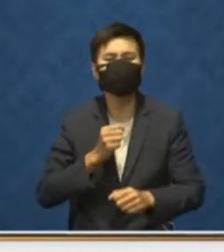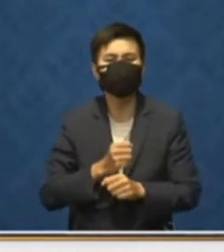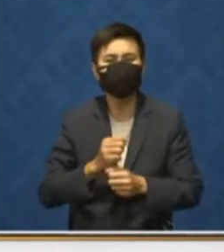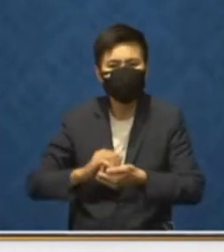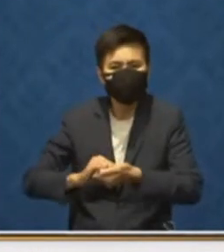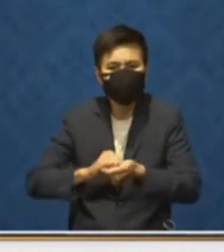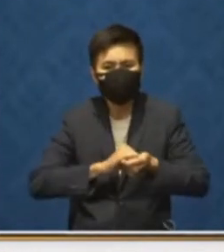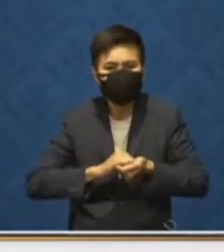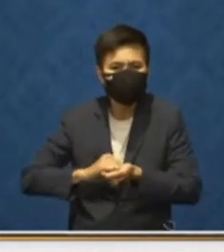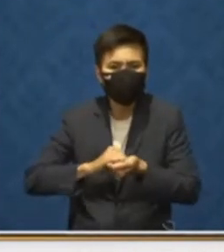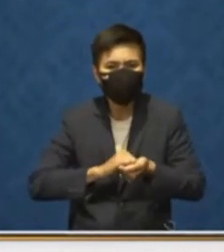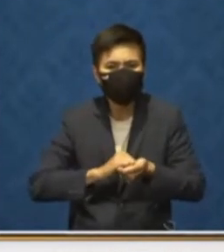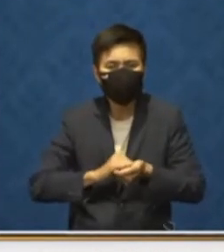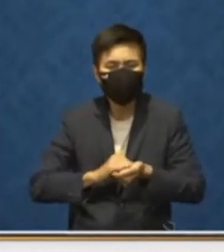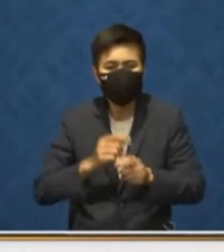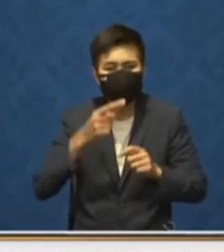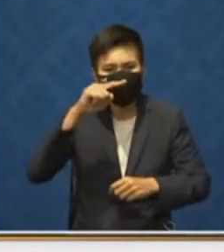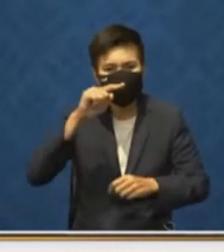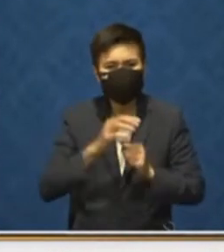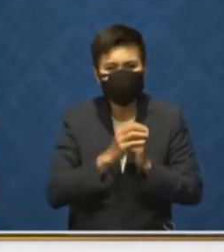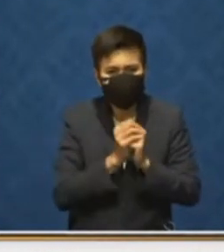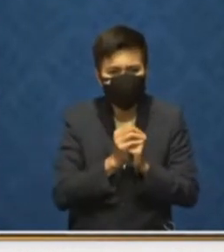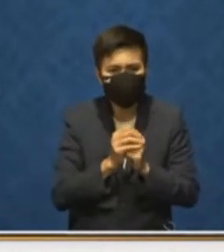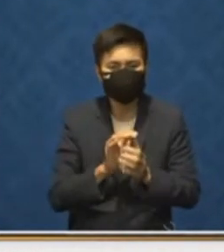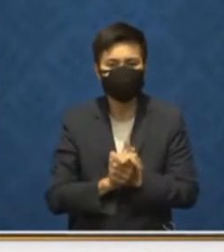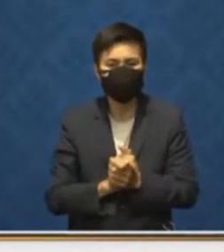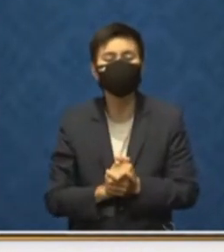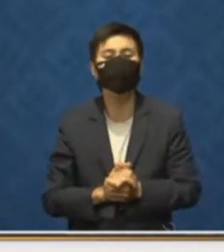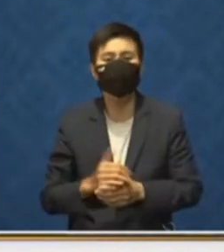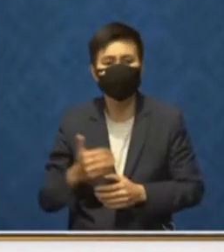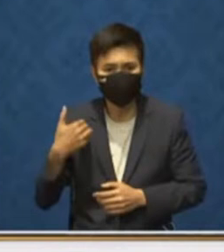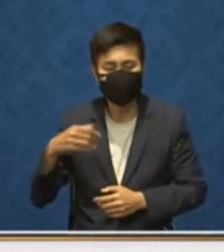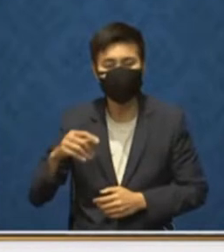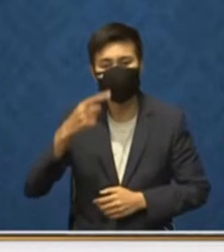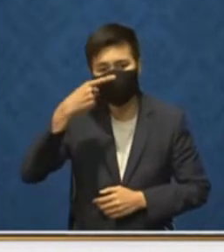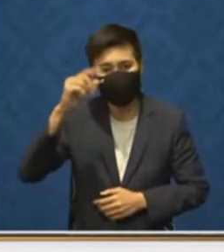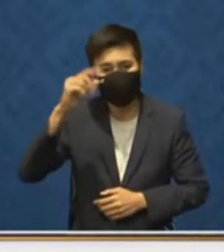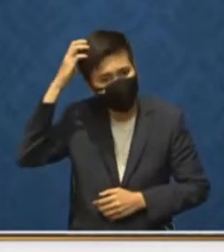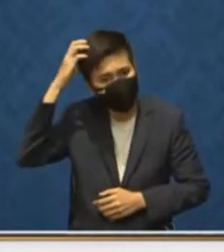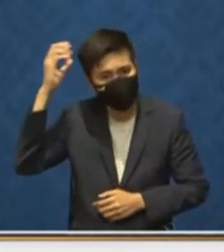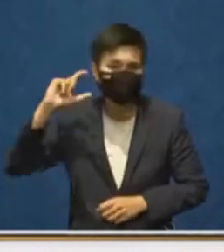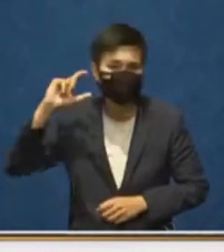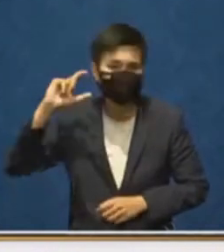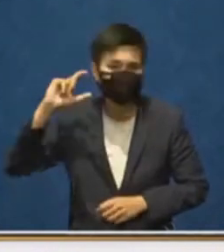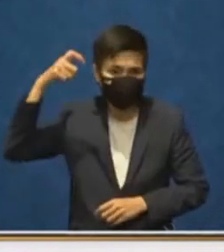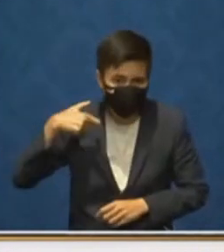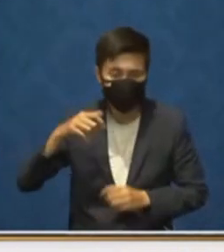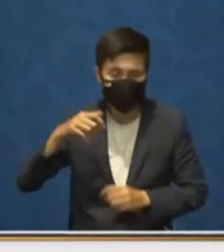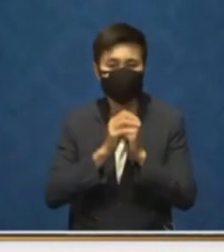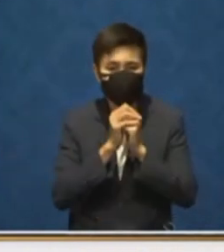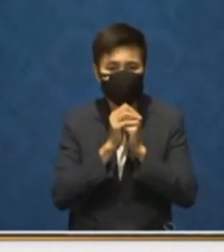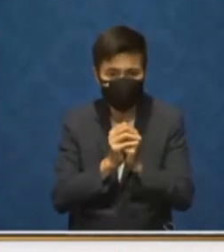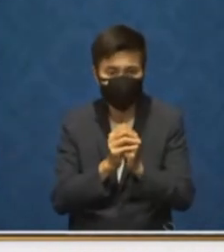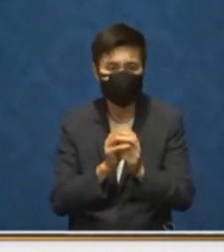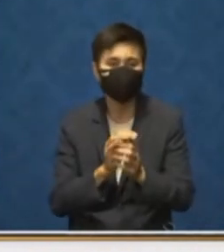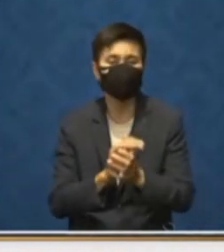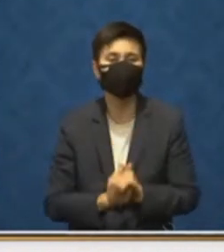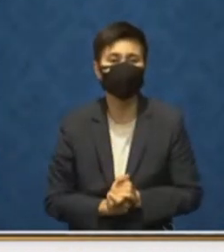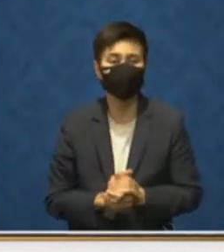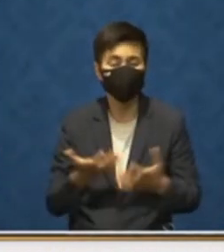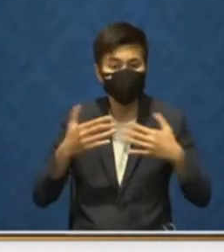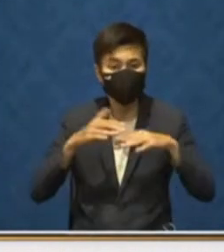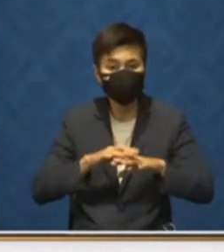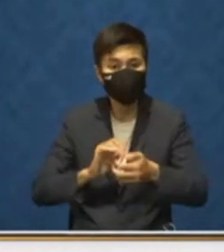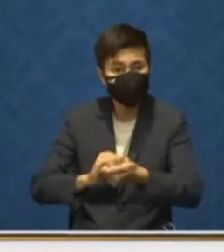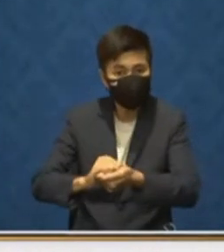ปันจะได้คืนกลับมาแล้วพี่น้องสองฝั่งแม่น้ำโขงไทยลาวพม่าจีนก็จะได้มีความร่วมมือ